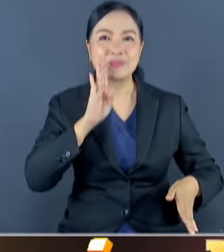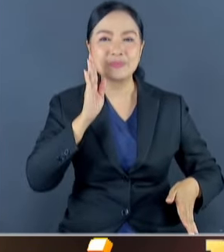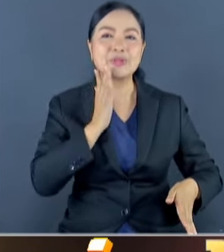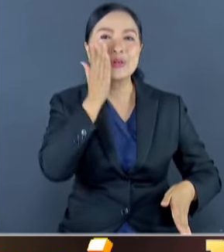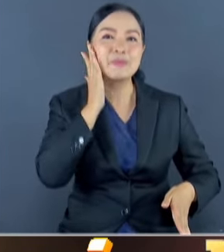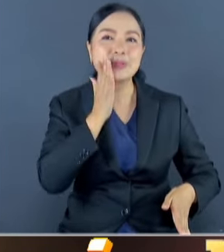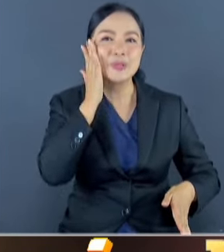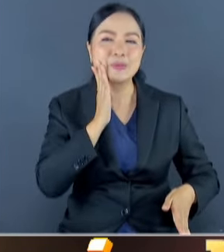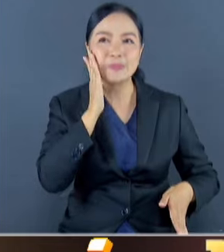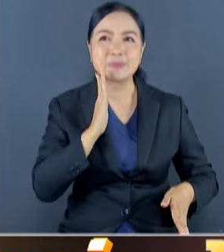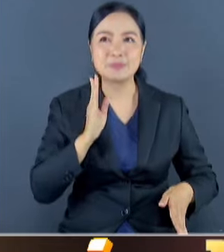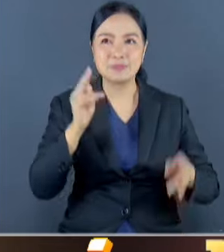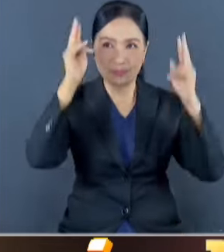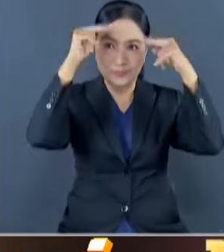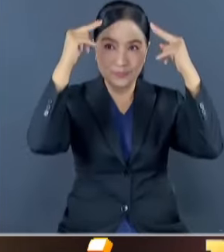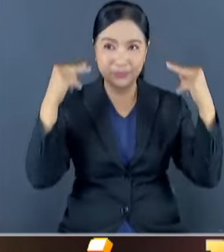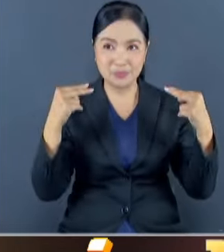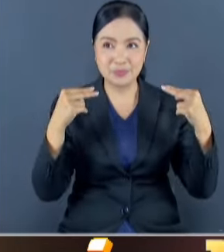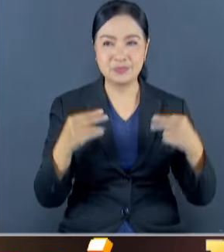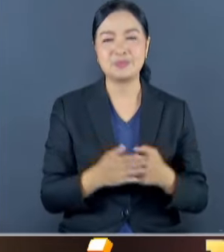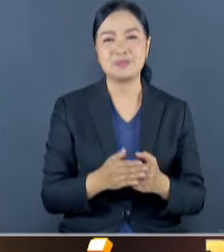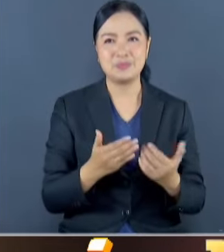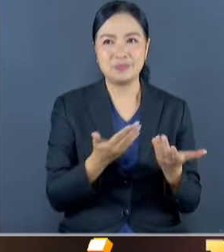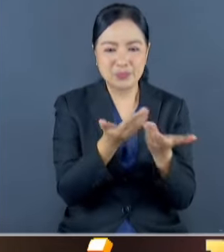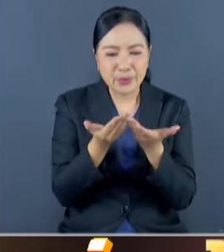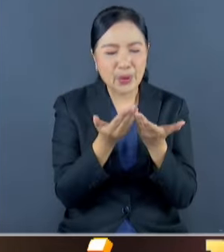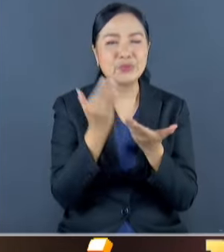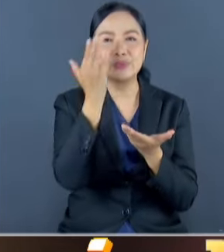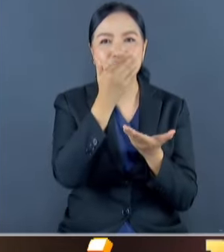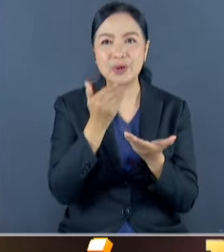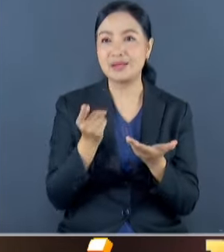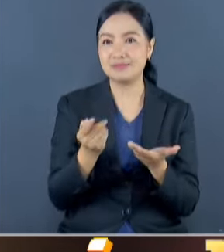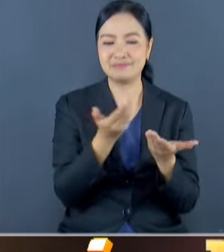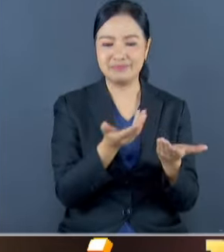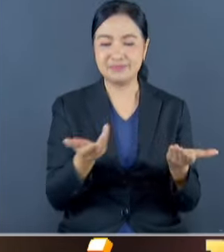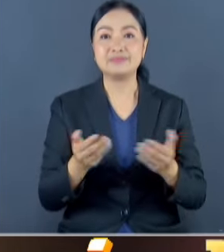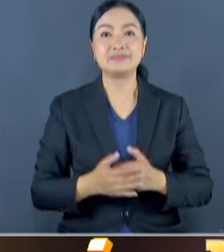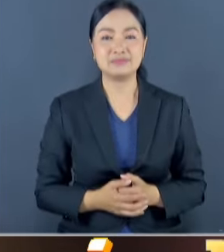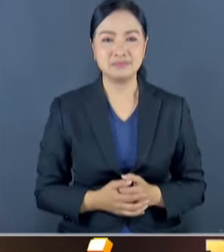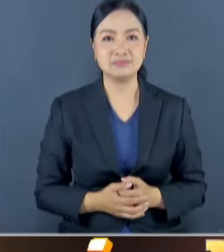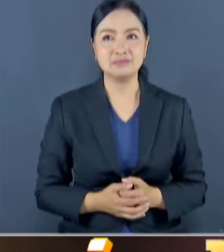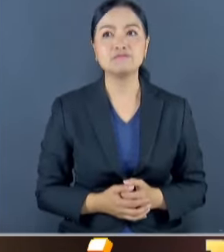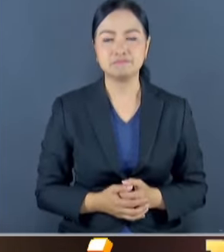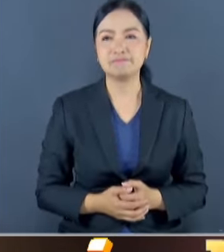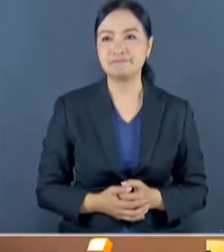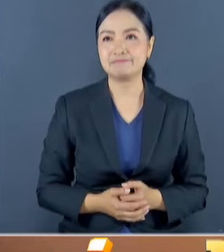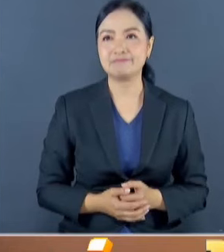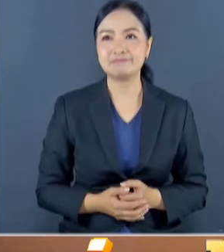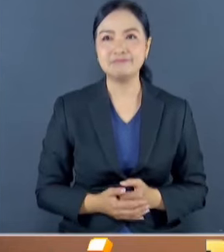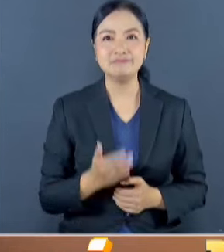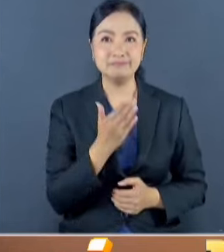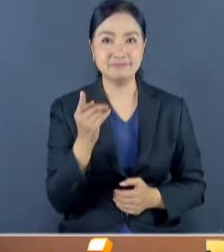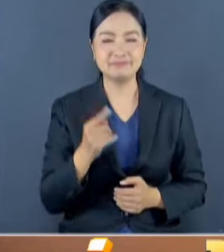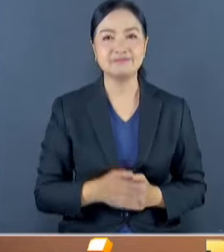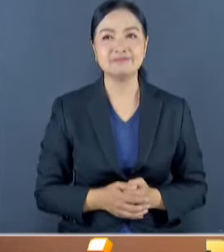ศีรษะด้วยนะครับแล้วก็มีเค้กสวยๆหลากหลายสไตล์นี่แบบนี้เลยนะครับผมนอกจากนี้ก็มีภาพอีกชุดนึงครับเป็นภาพที่